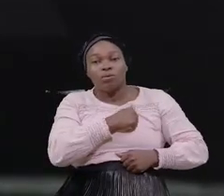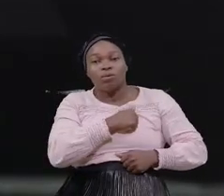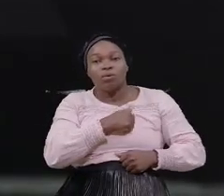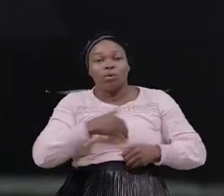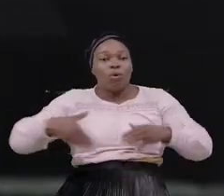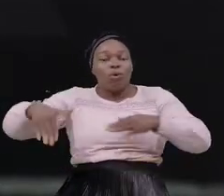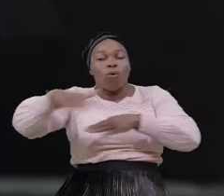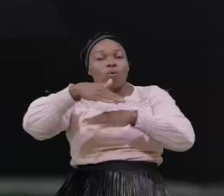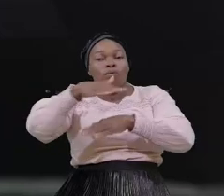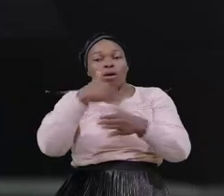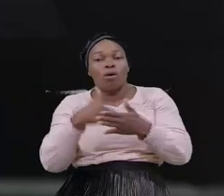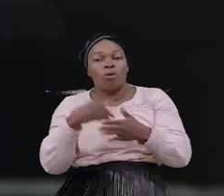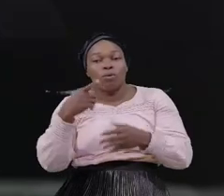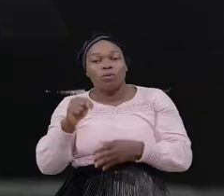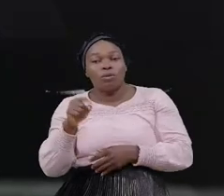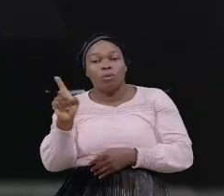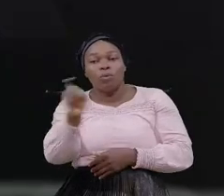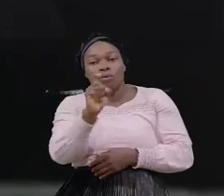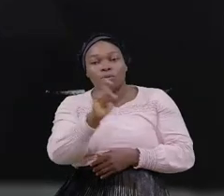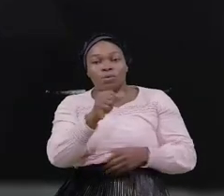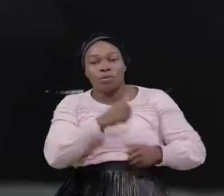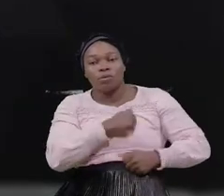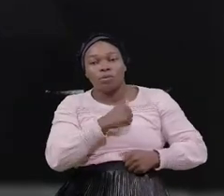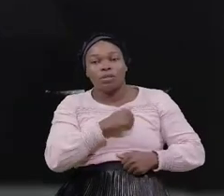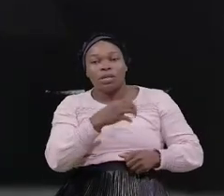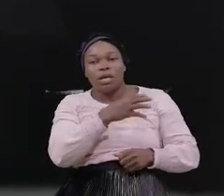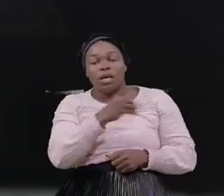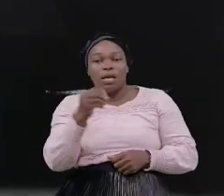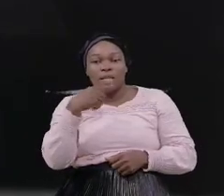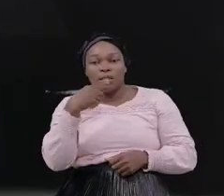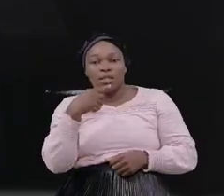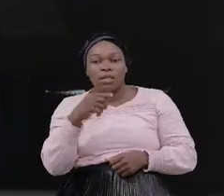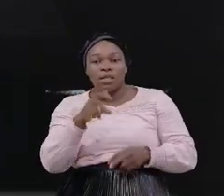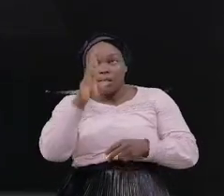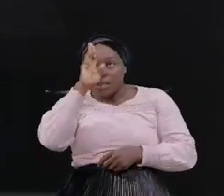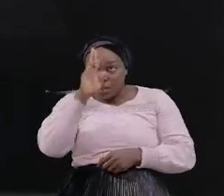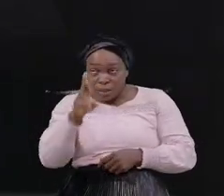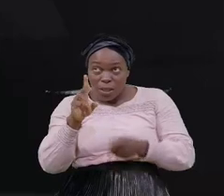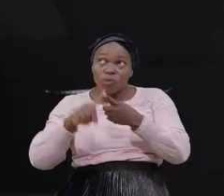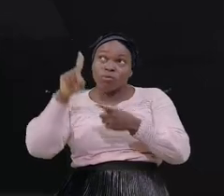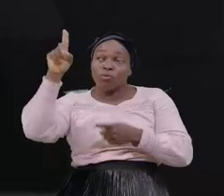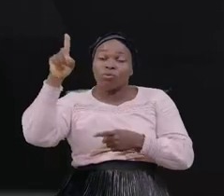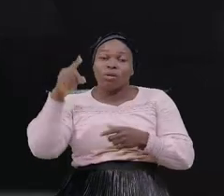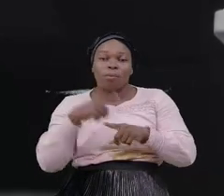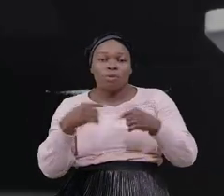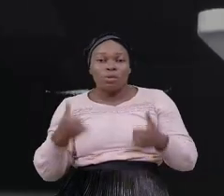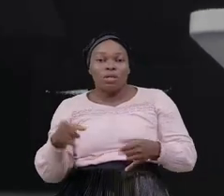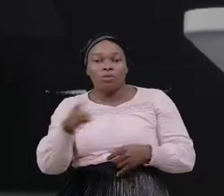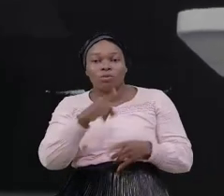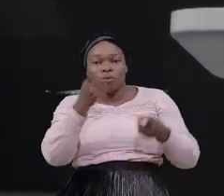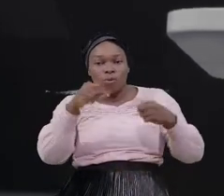sur les 100 soldats, et on vous dit, « Maître, monsieur, monsieur, maintenant vous venez à